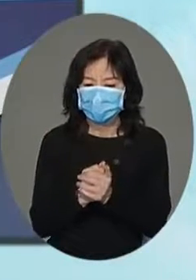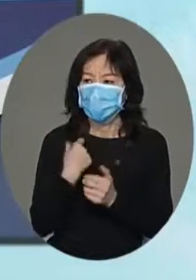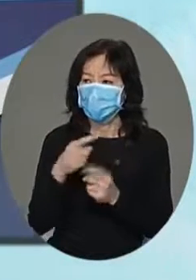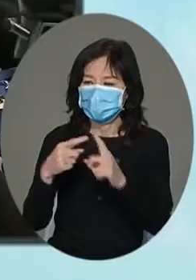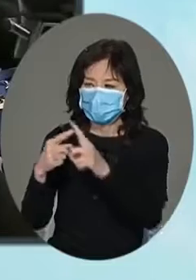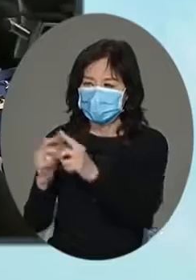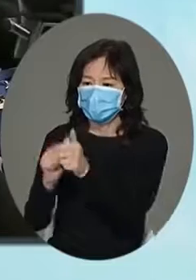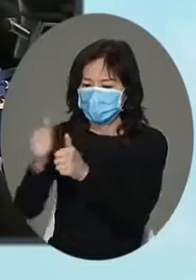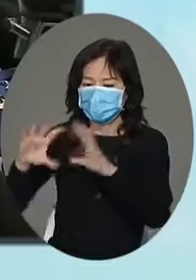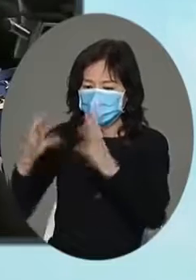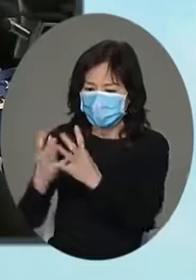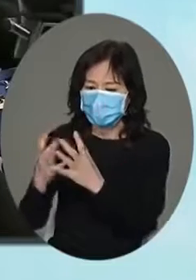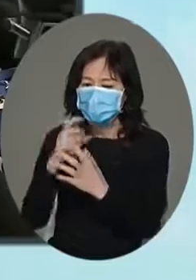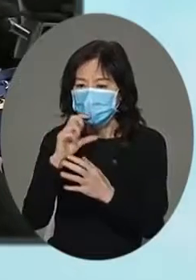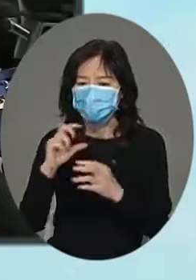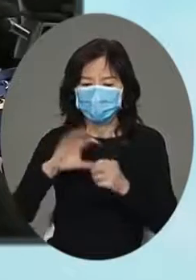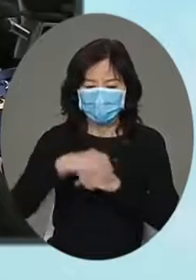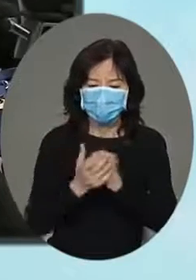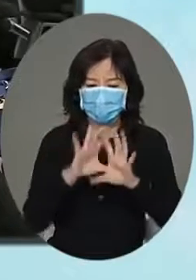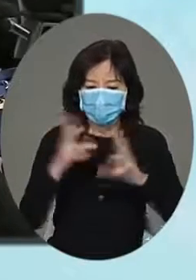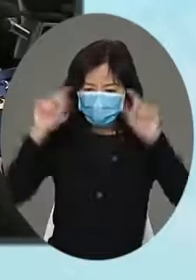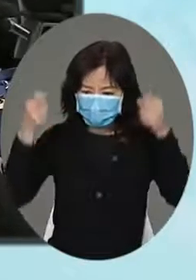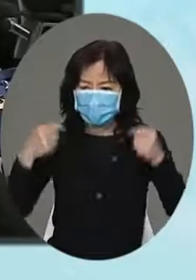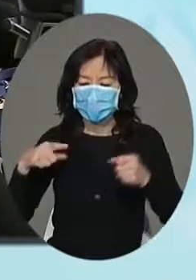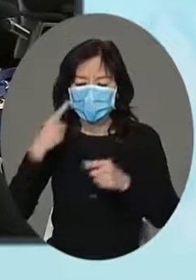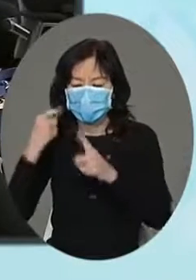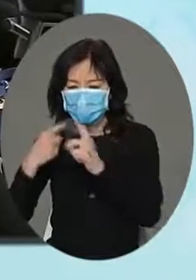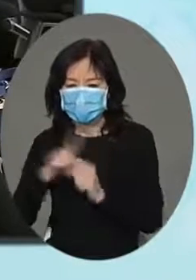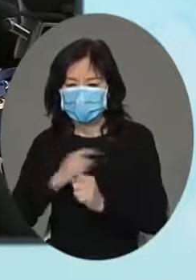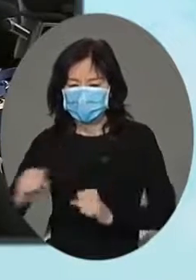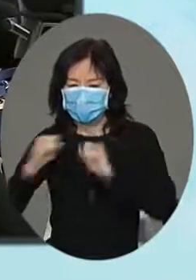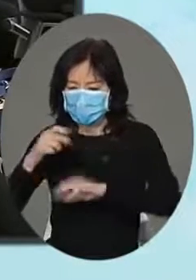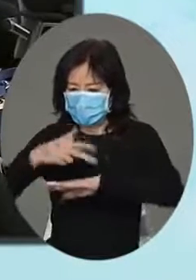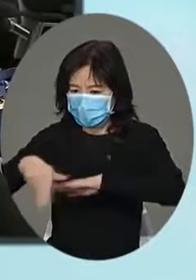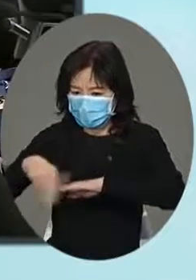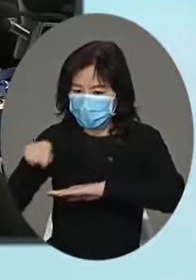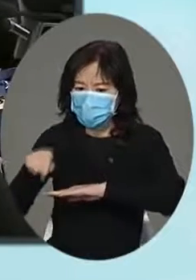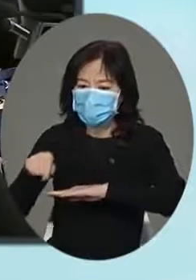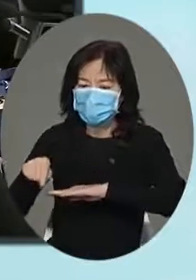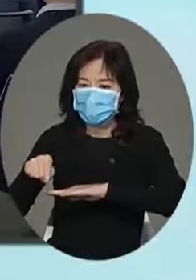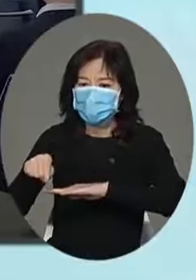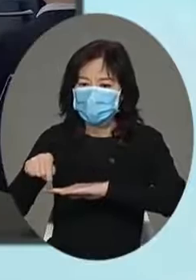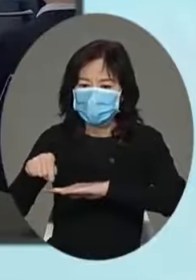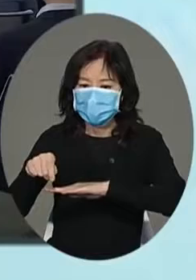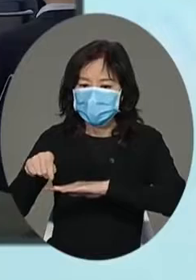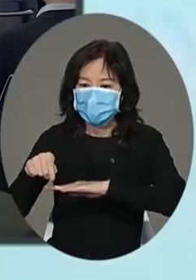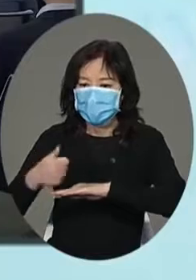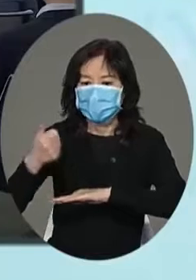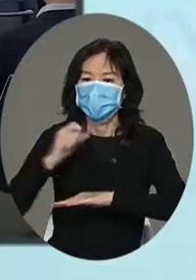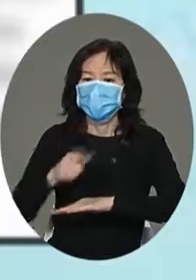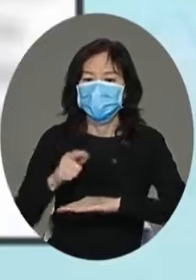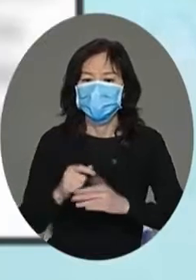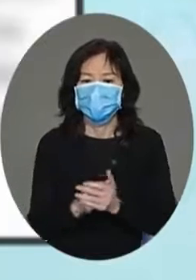局炒作世衛大會涉台問題啊，這個謀獨的伎倆啊，不會得逞啊。謝